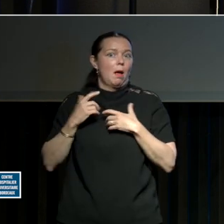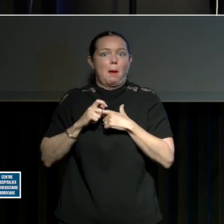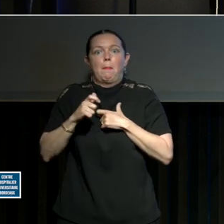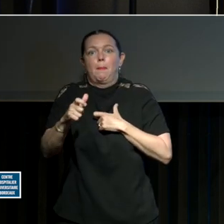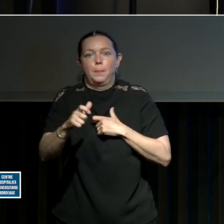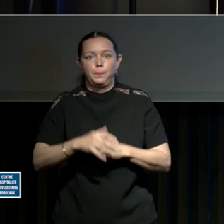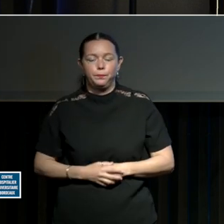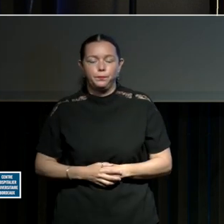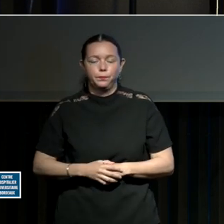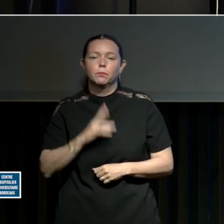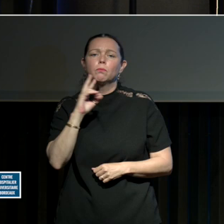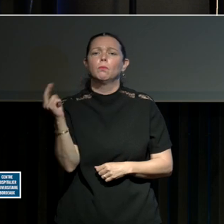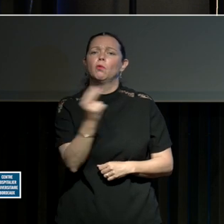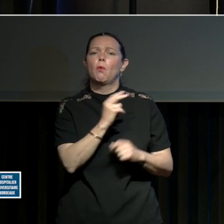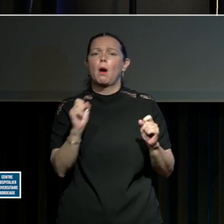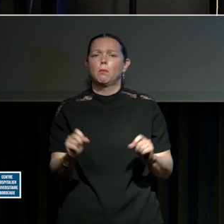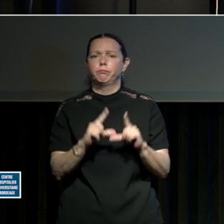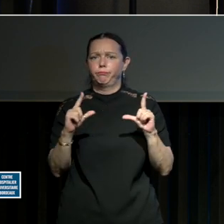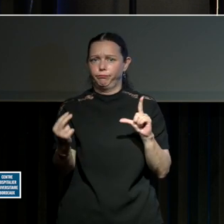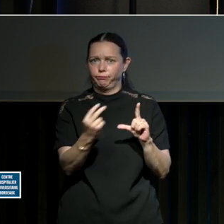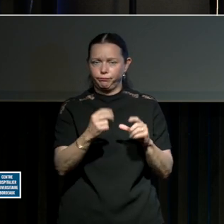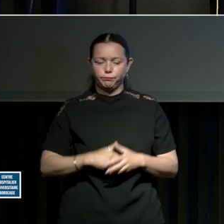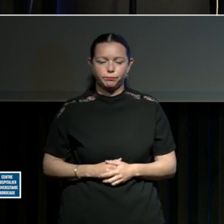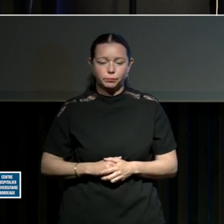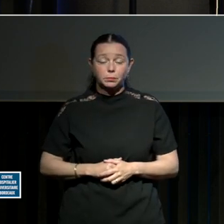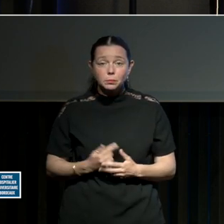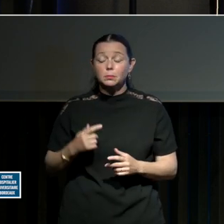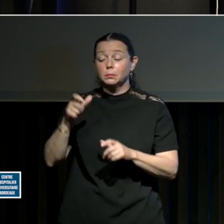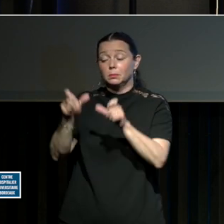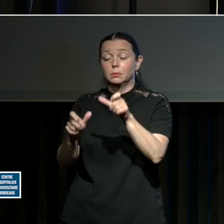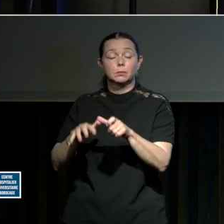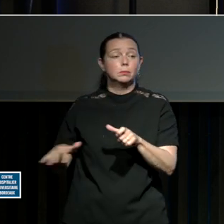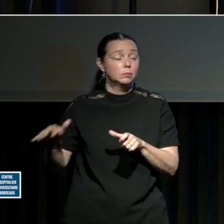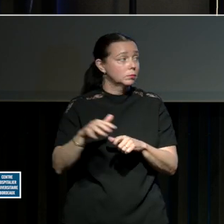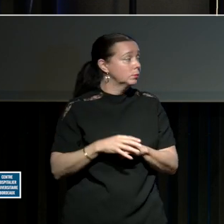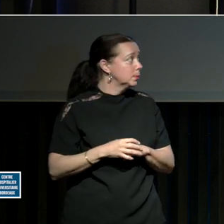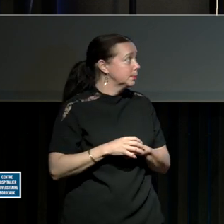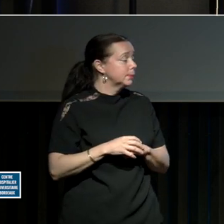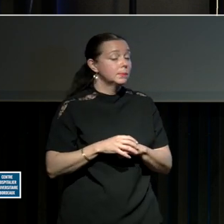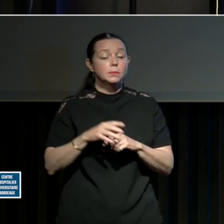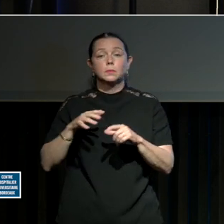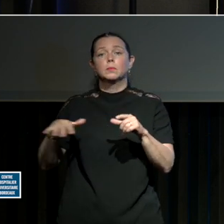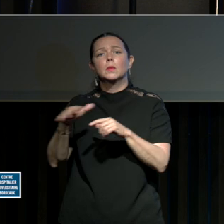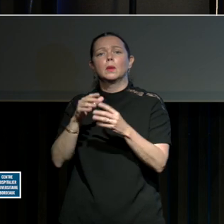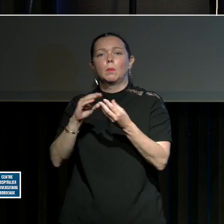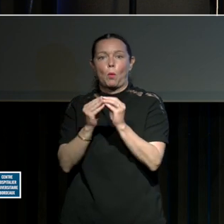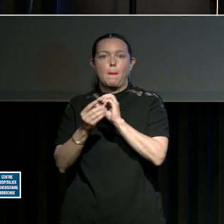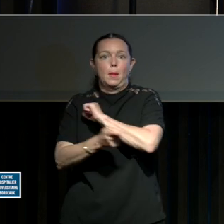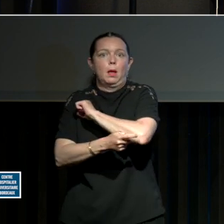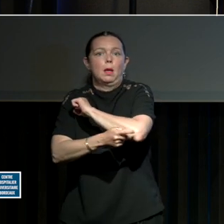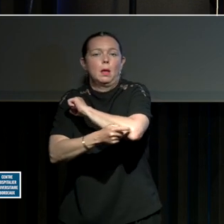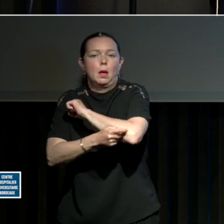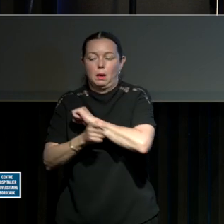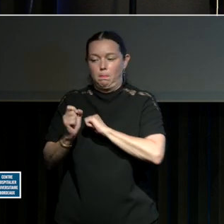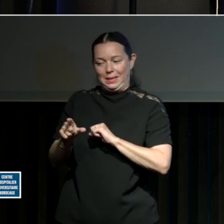Donc, comme on le voit sur cette diapositive, les sujets qui souffrent de conduites addictives vont